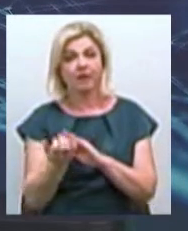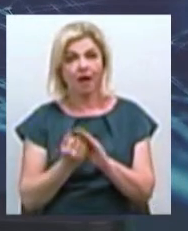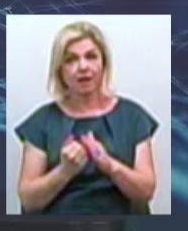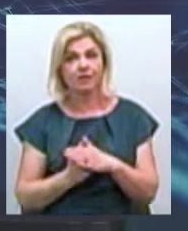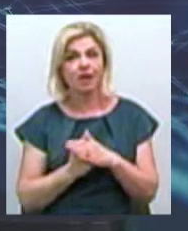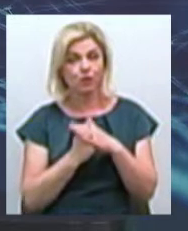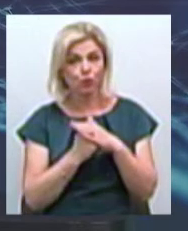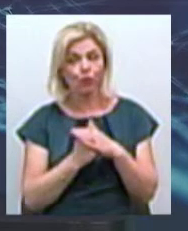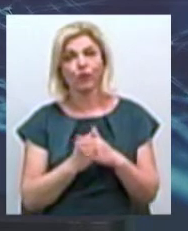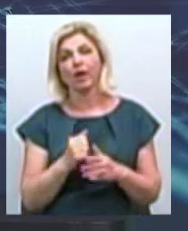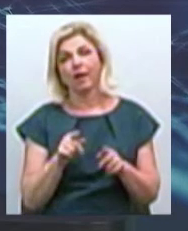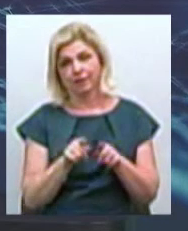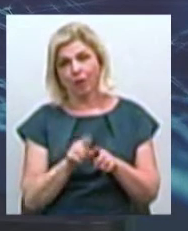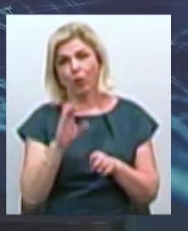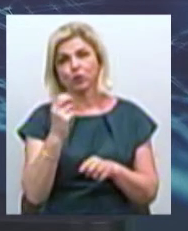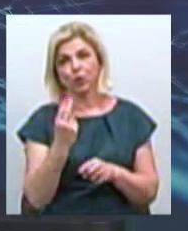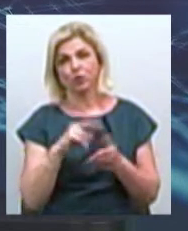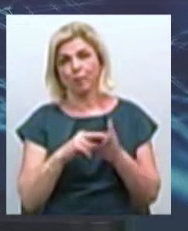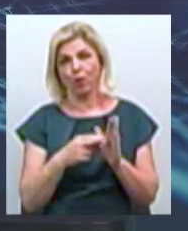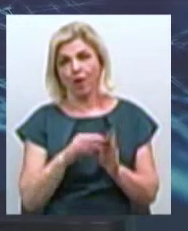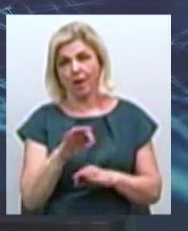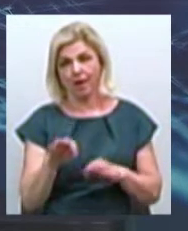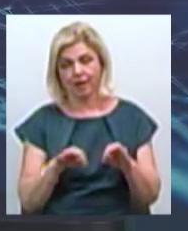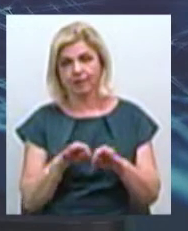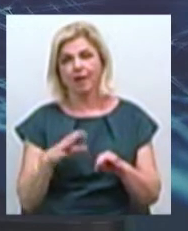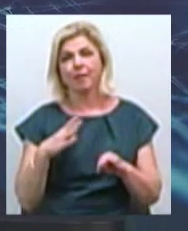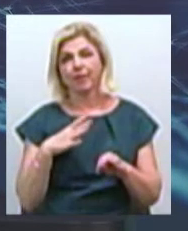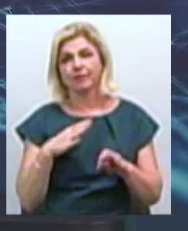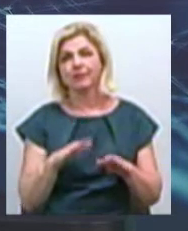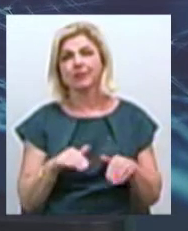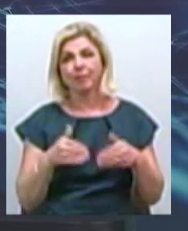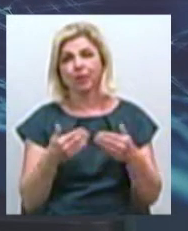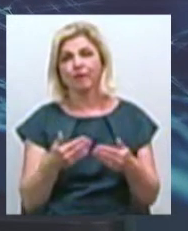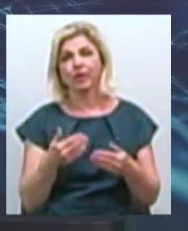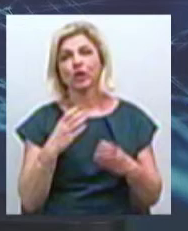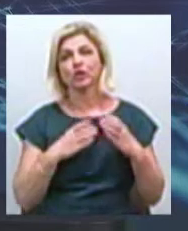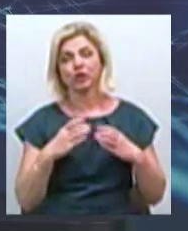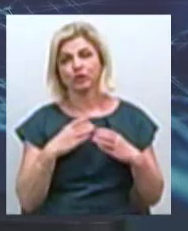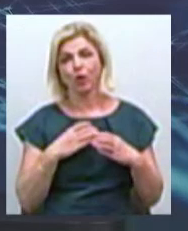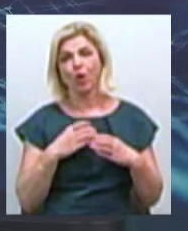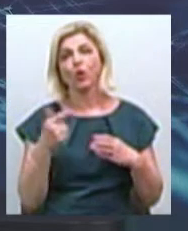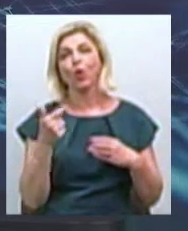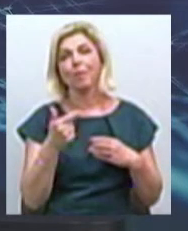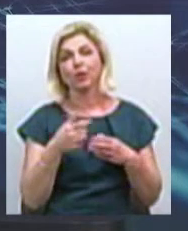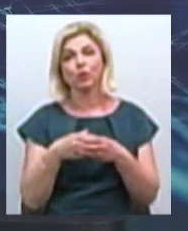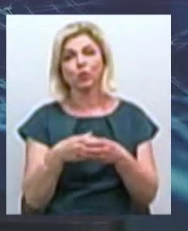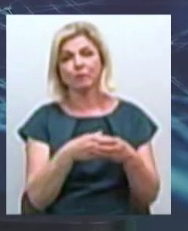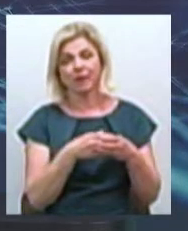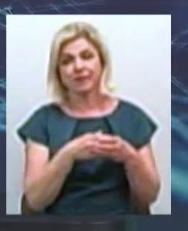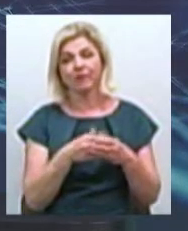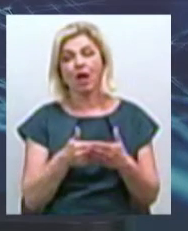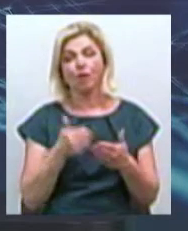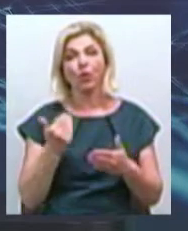скажімо, дані соціальні проєкти. І було запропоновано інститути громадянського суспільства – також від